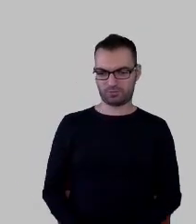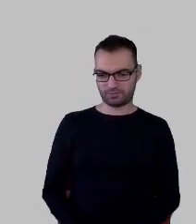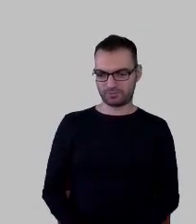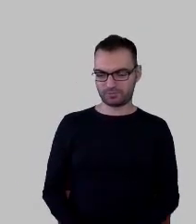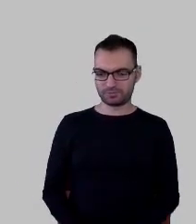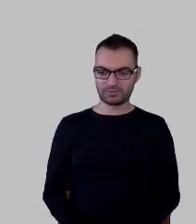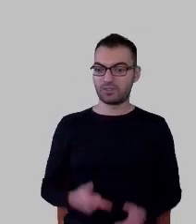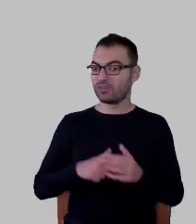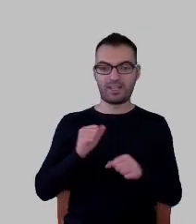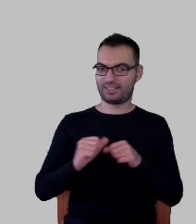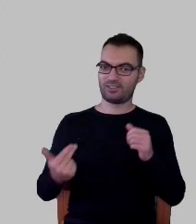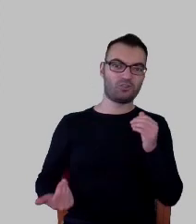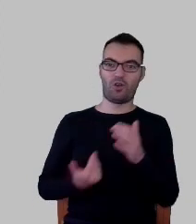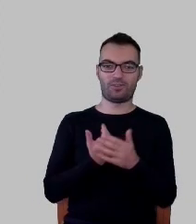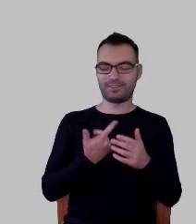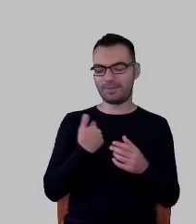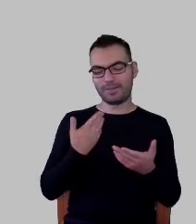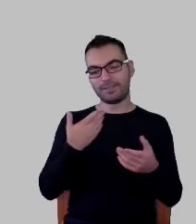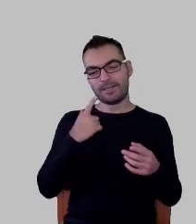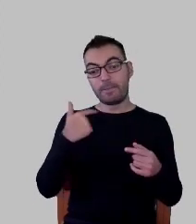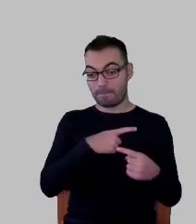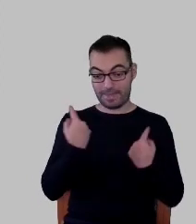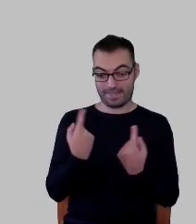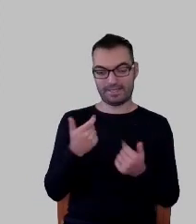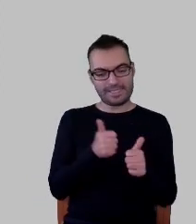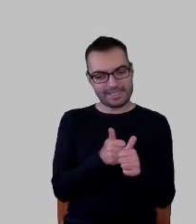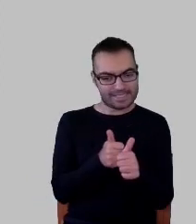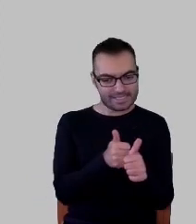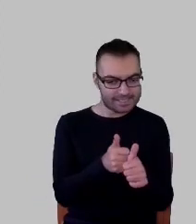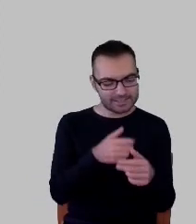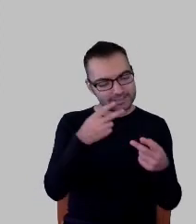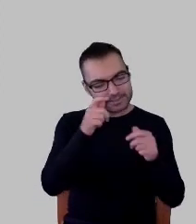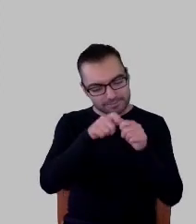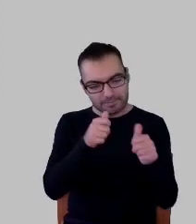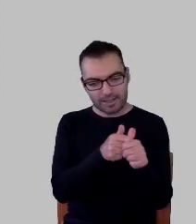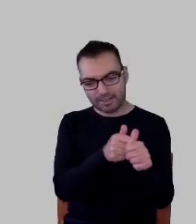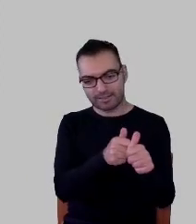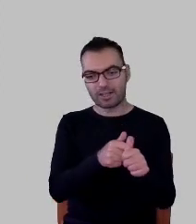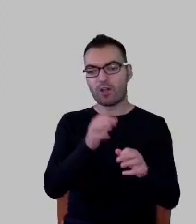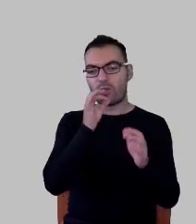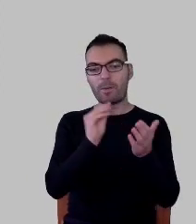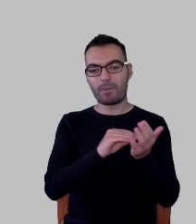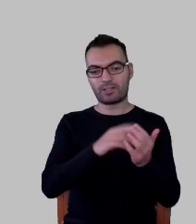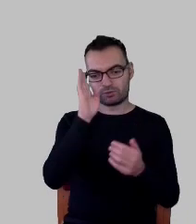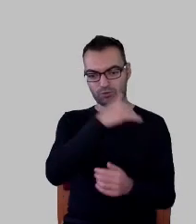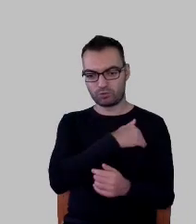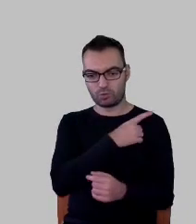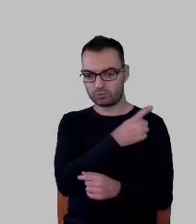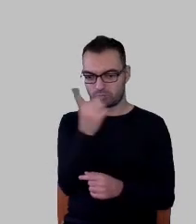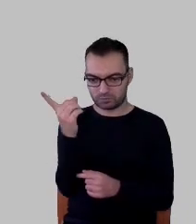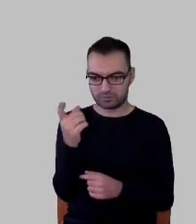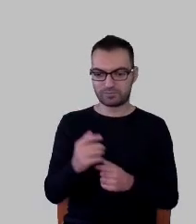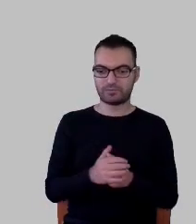i właściwie idziemy tropem tym, który pokazują dobre praktyki szkół, dobre